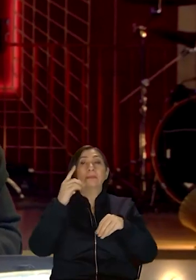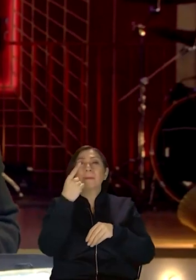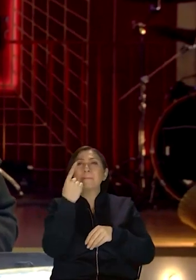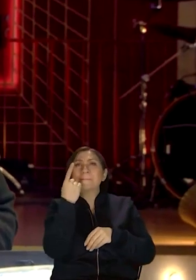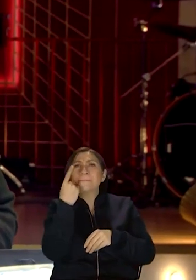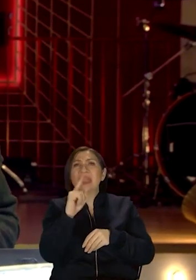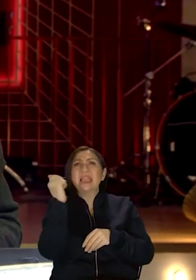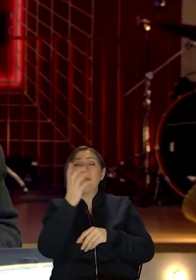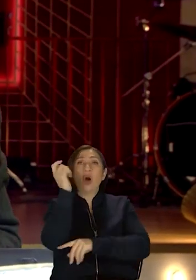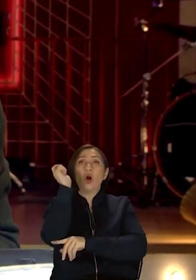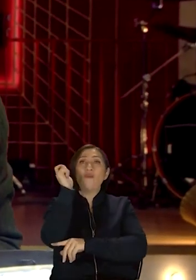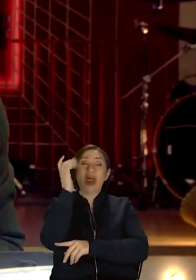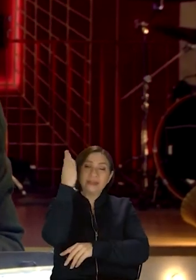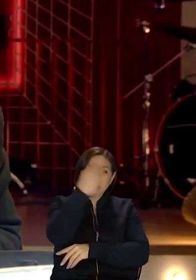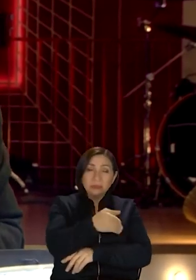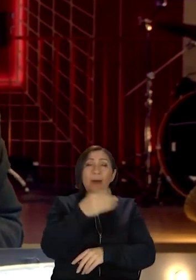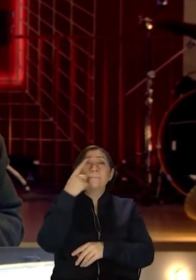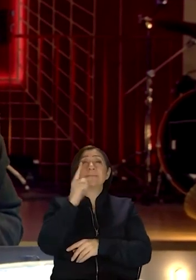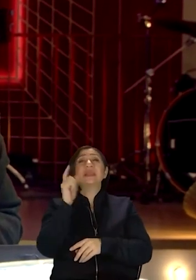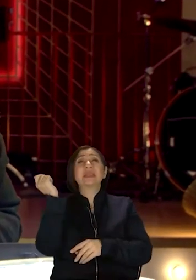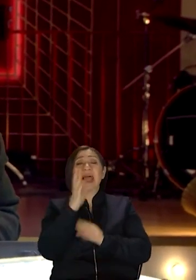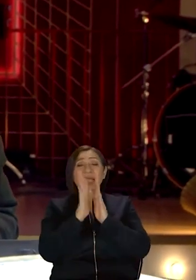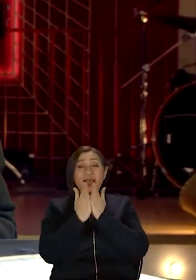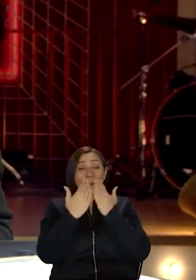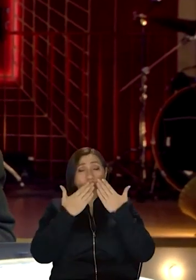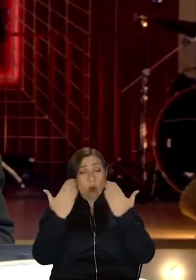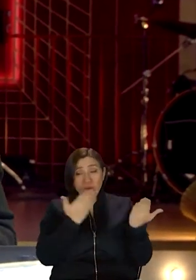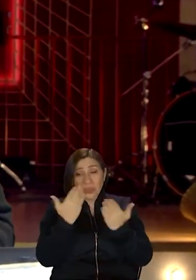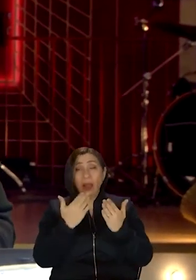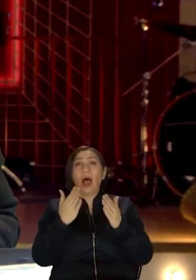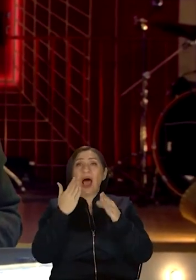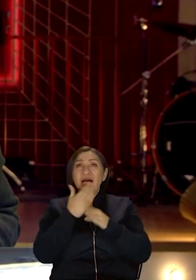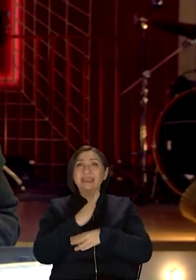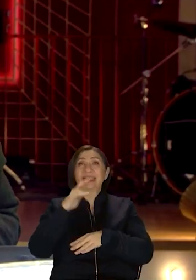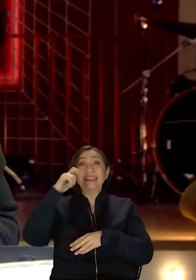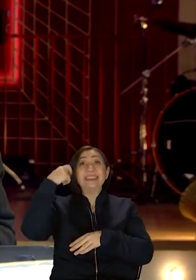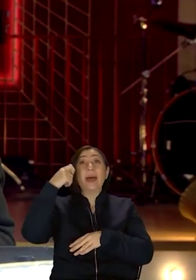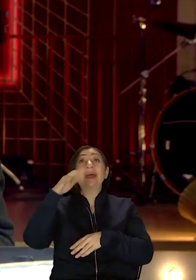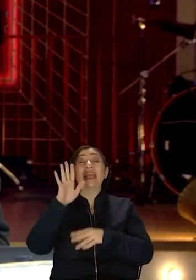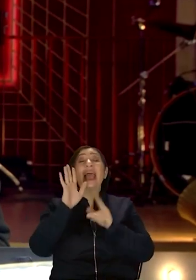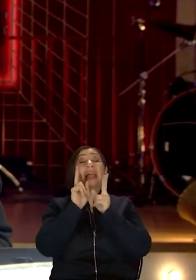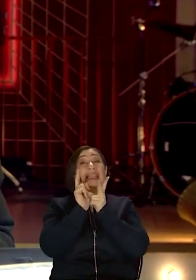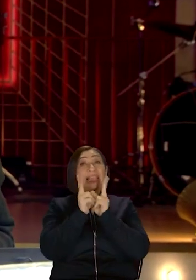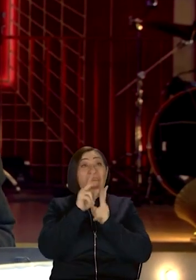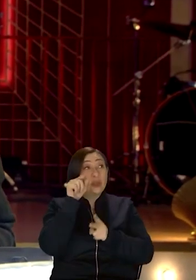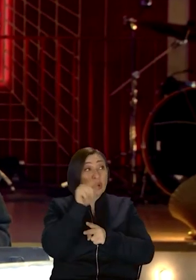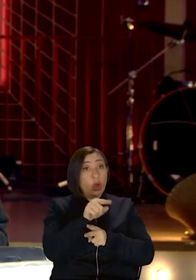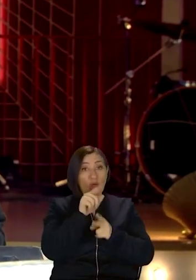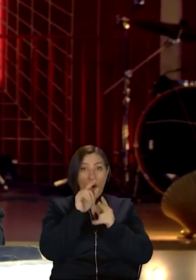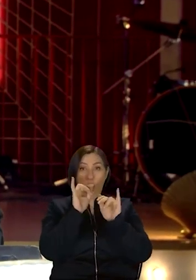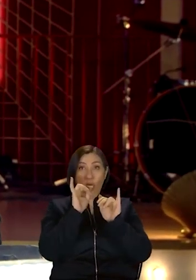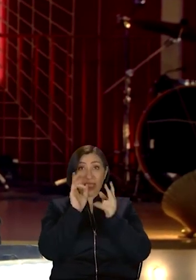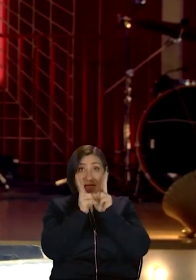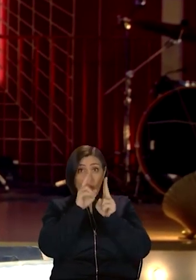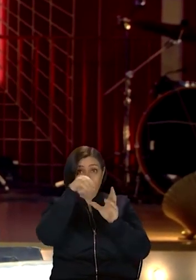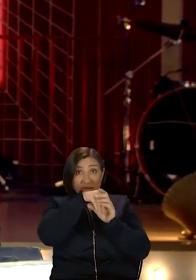1000 tane de konferansa katılsan, 1000 tane de kişisel gelişim kitabı okusan, aslında sinemadan değil ama tiyatro